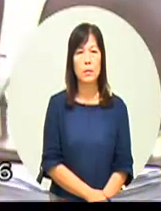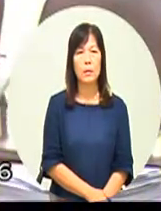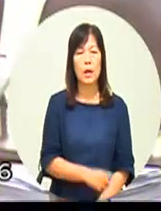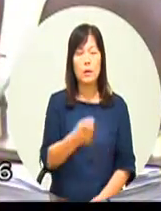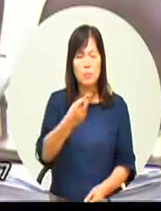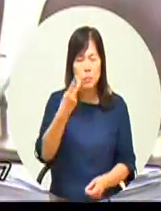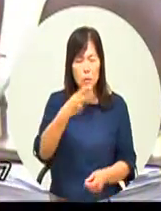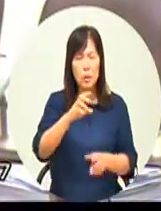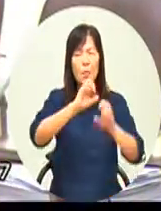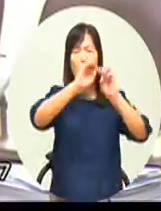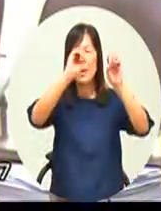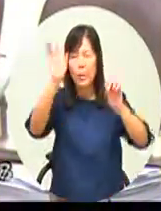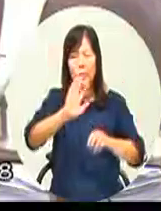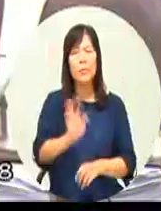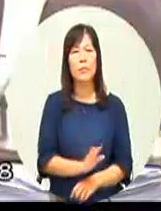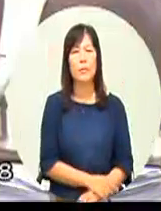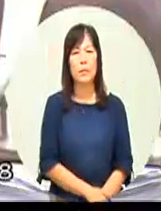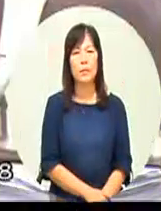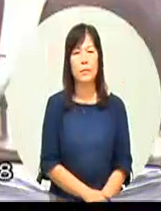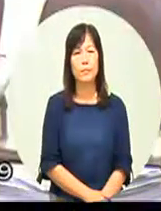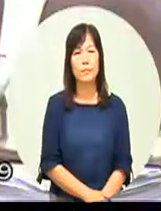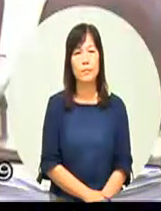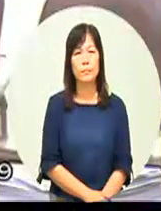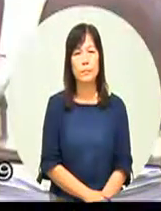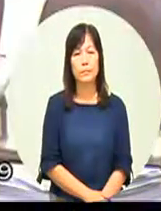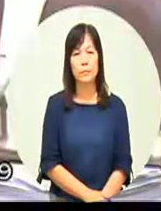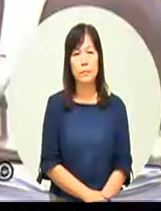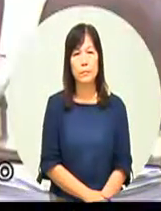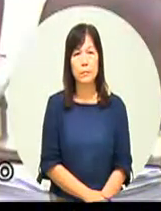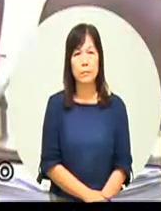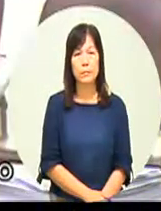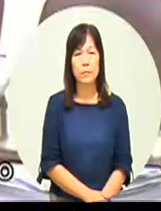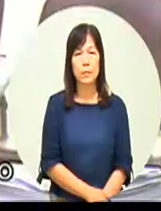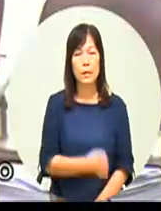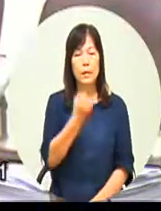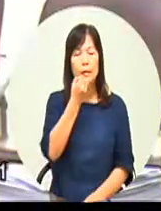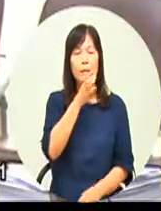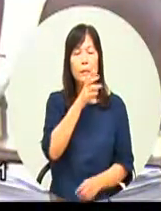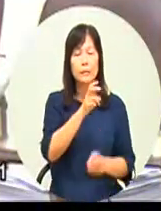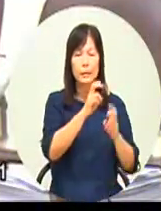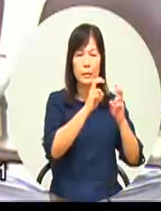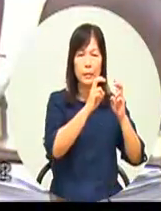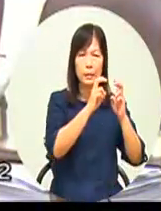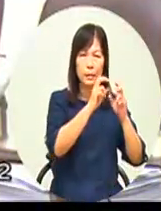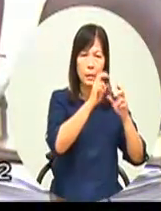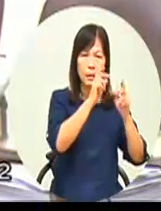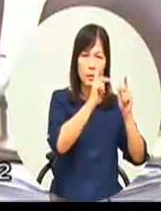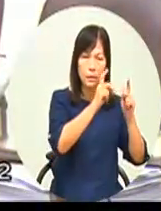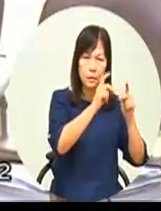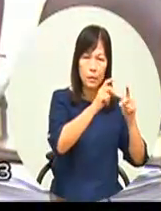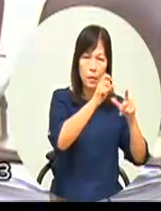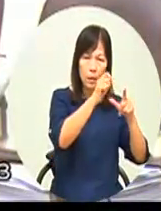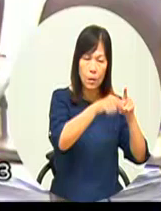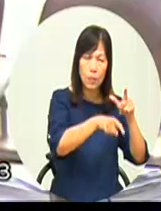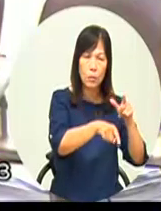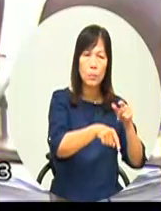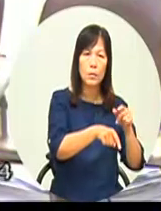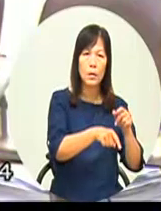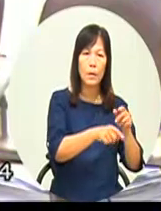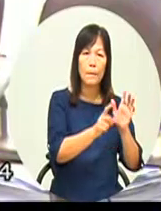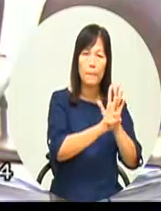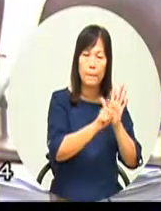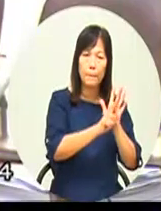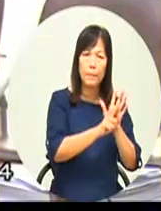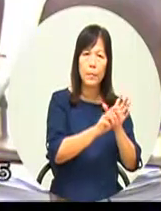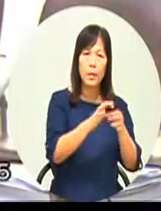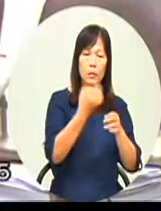章。结果高捷 他表示一共